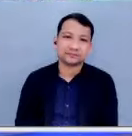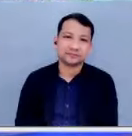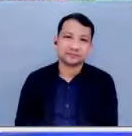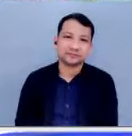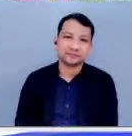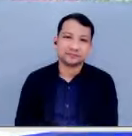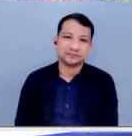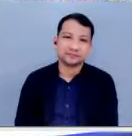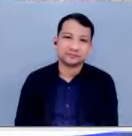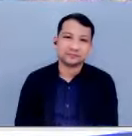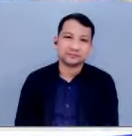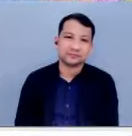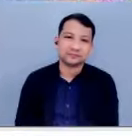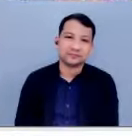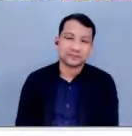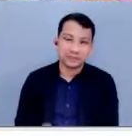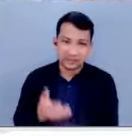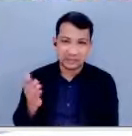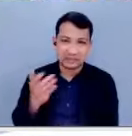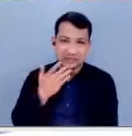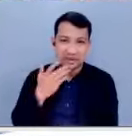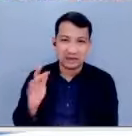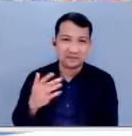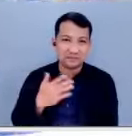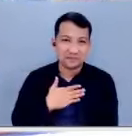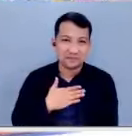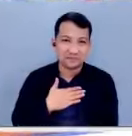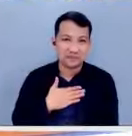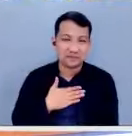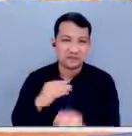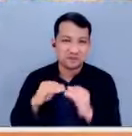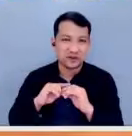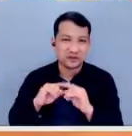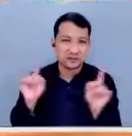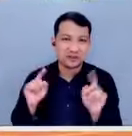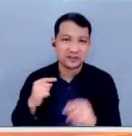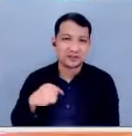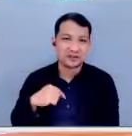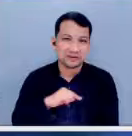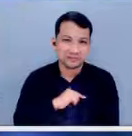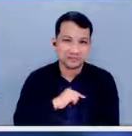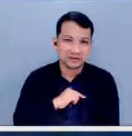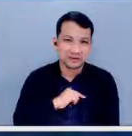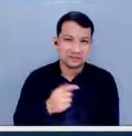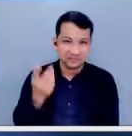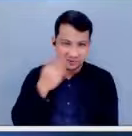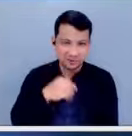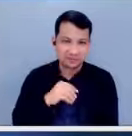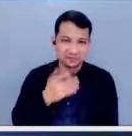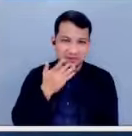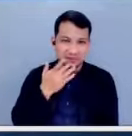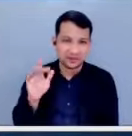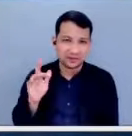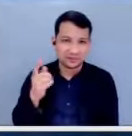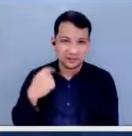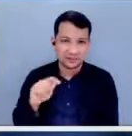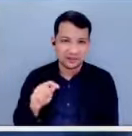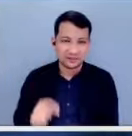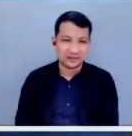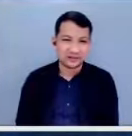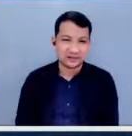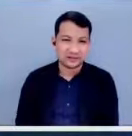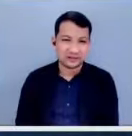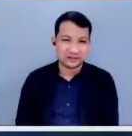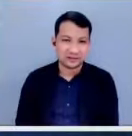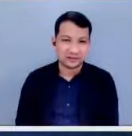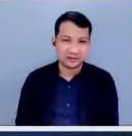Yes. Okay. I love it kasi it's really different. And plus, parang mukhang masarap siya. Can we try it? Sure po.